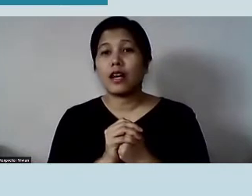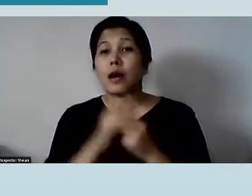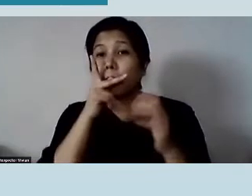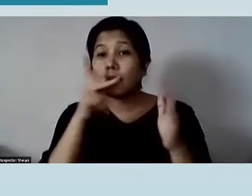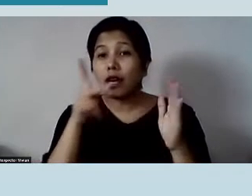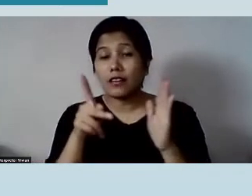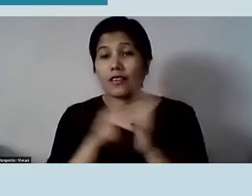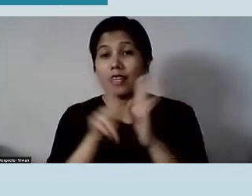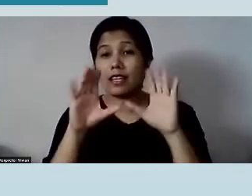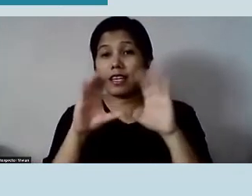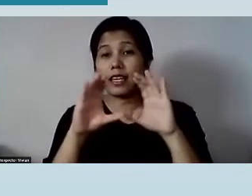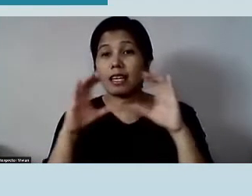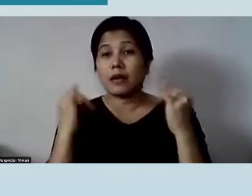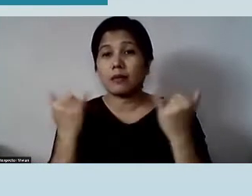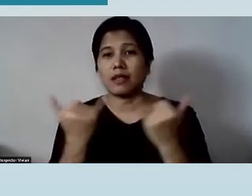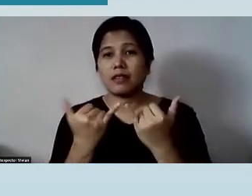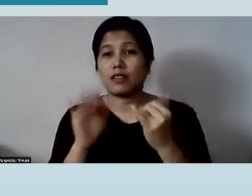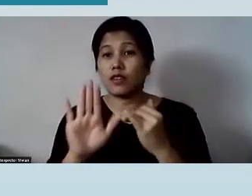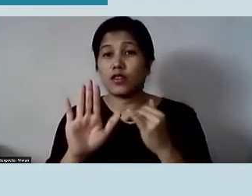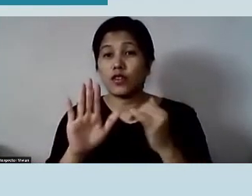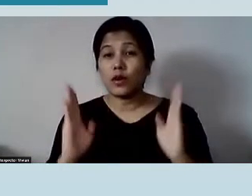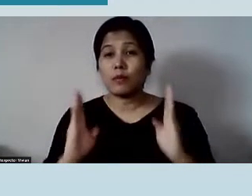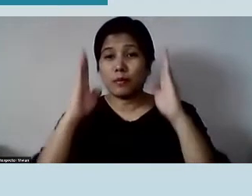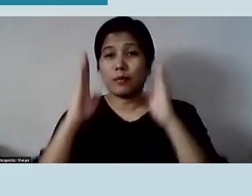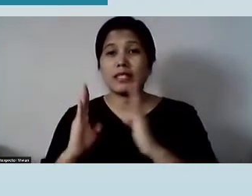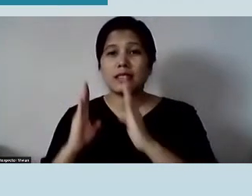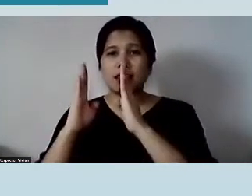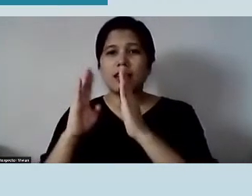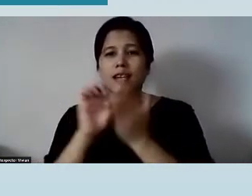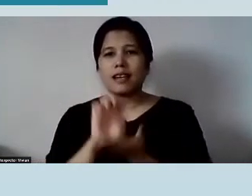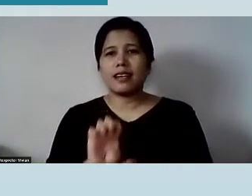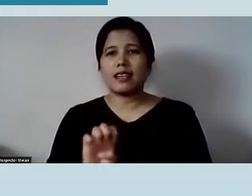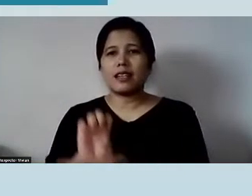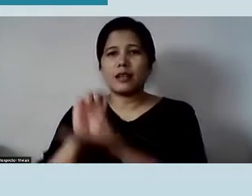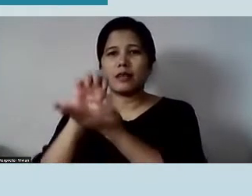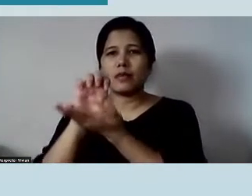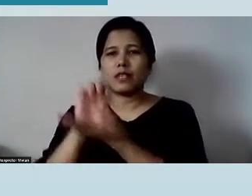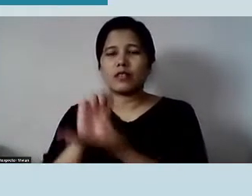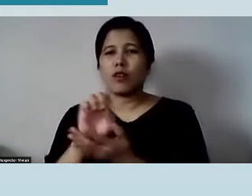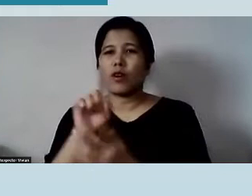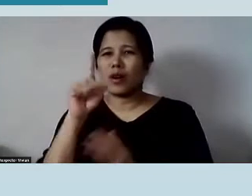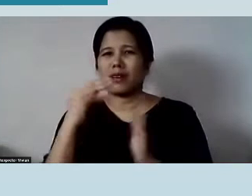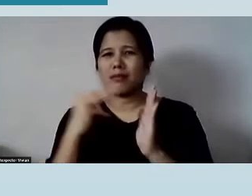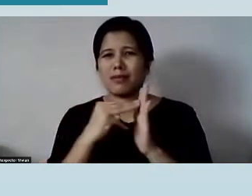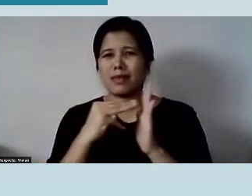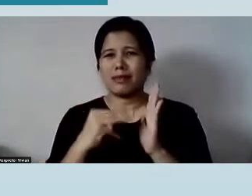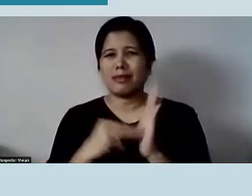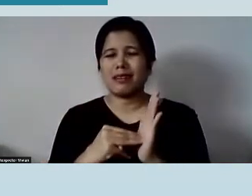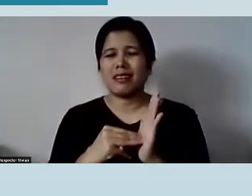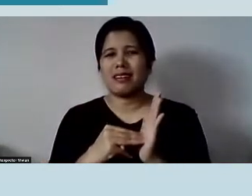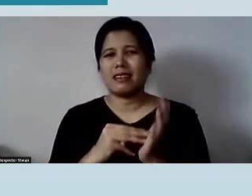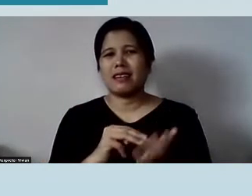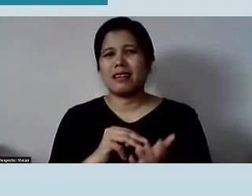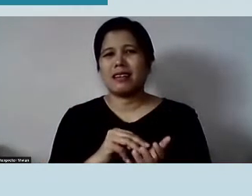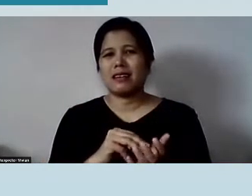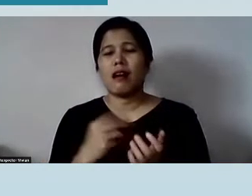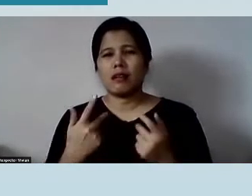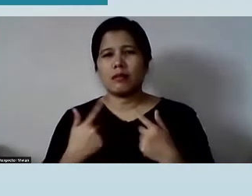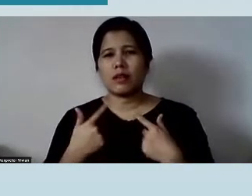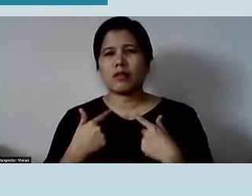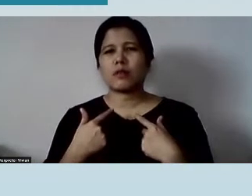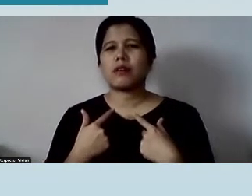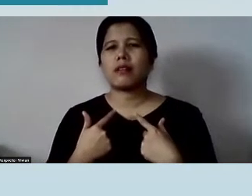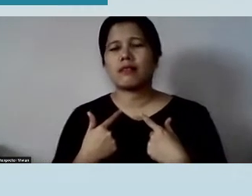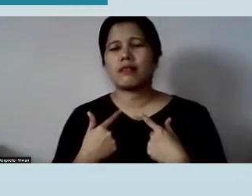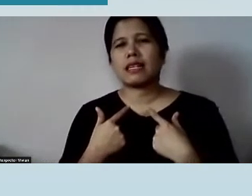private company o sa building mo, kasi ang elevator mo halimbawa it cost 1 million, no? Mayroon kang nakalagay doon ng mga